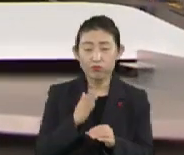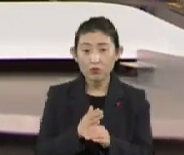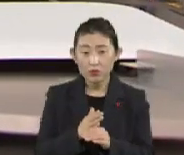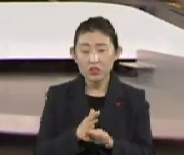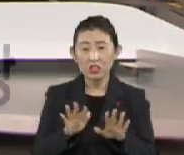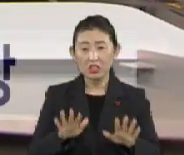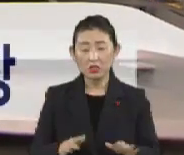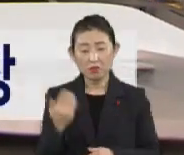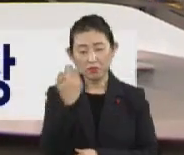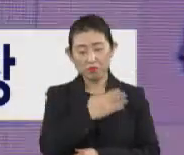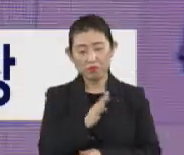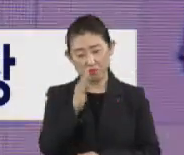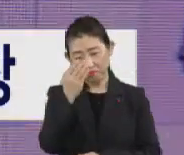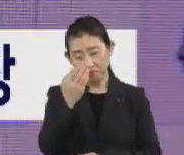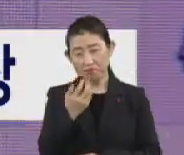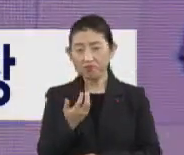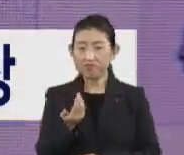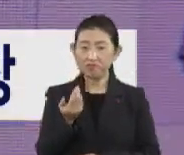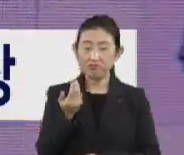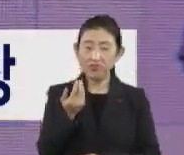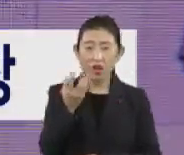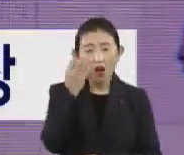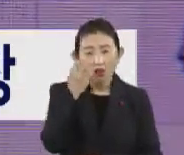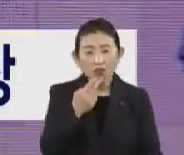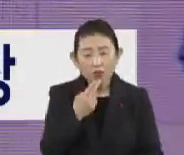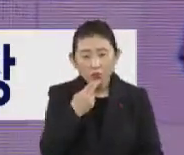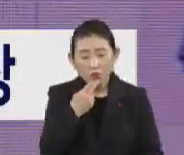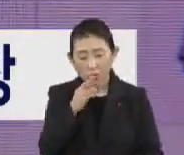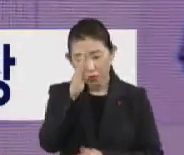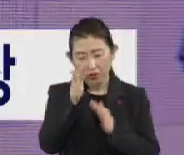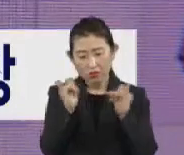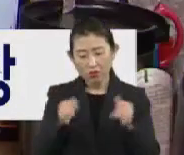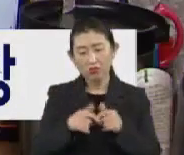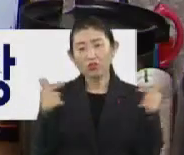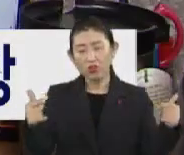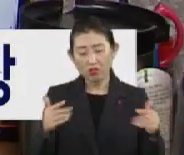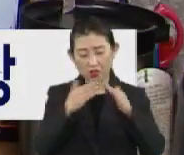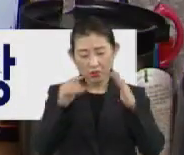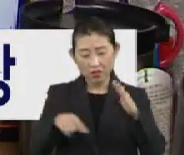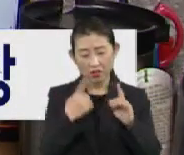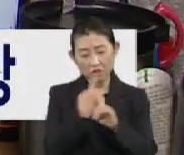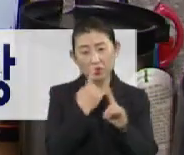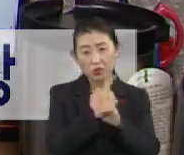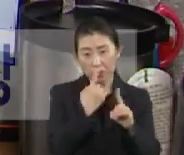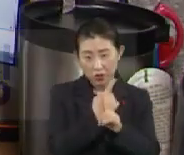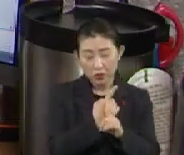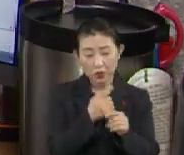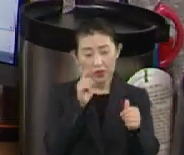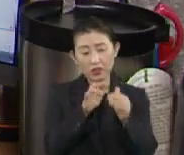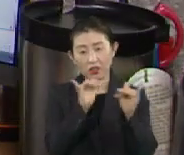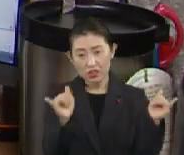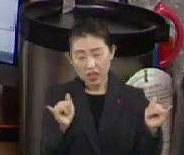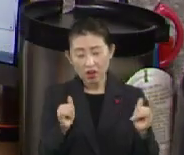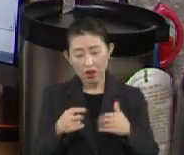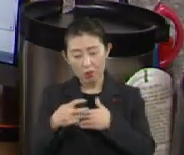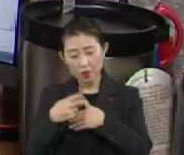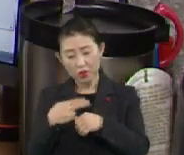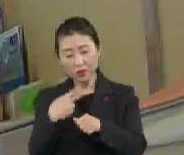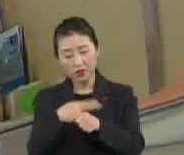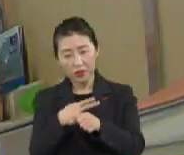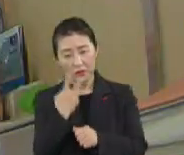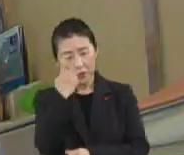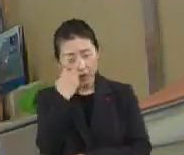되면서 무증상 경증 환자도 최근 크게 증가해 집에서 치료를 받는 확진자를 살피는 의료인력도 초긴장